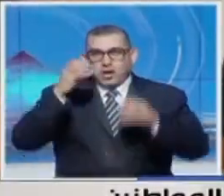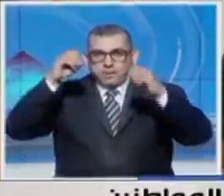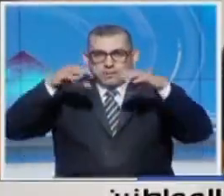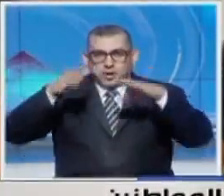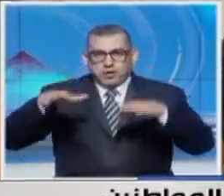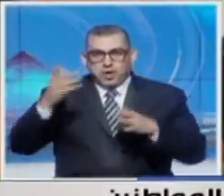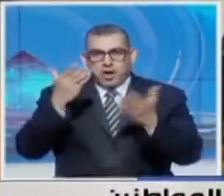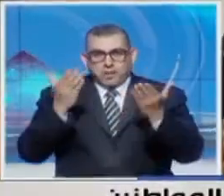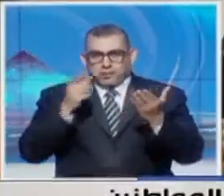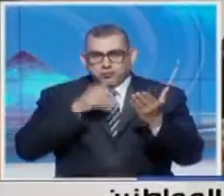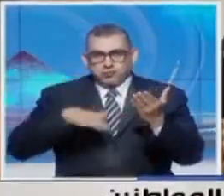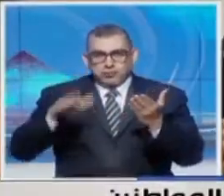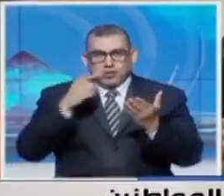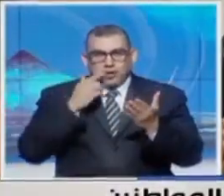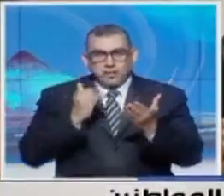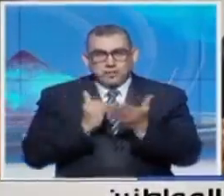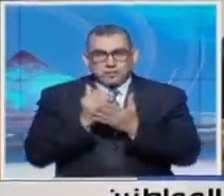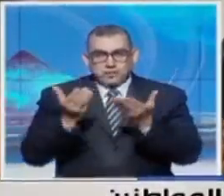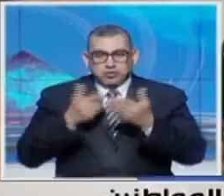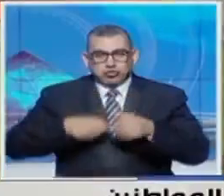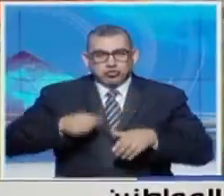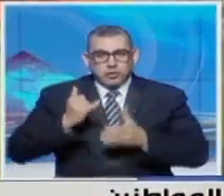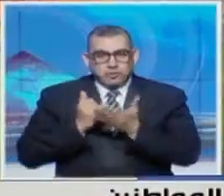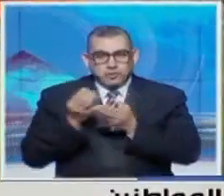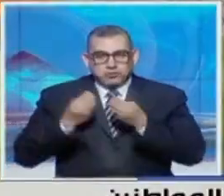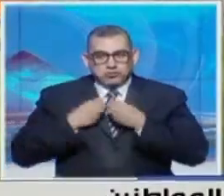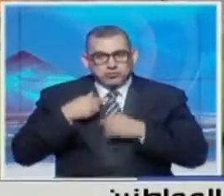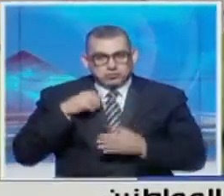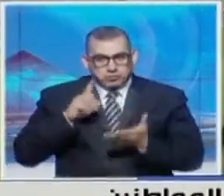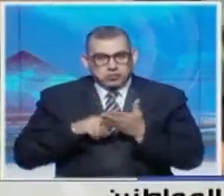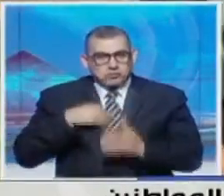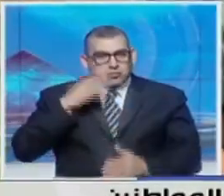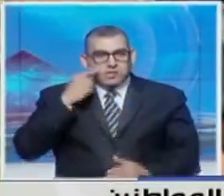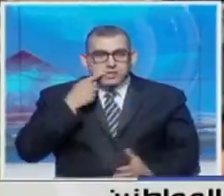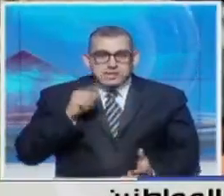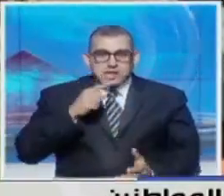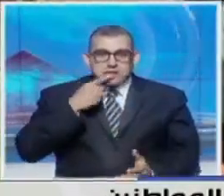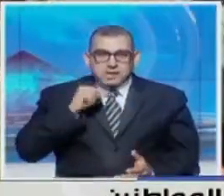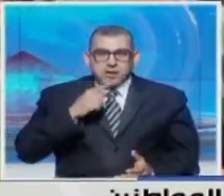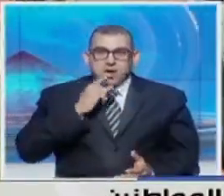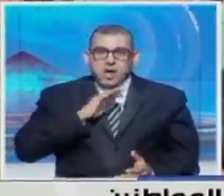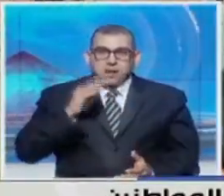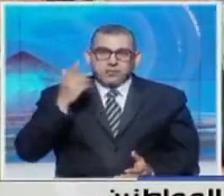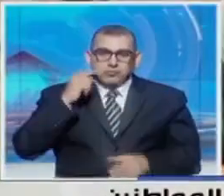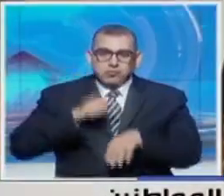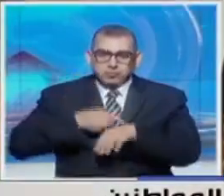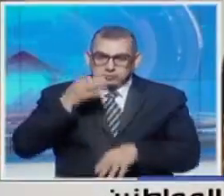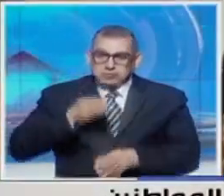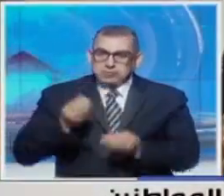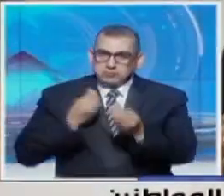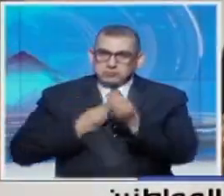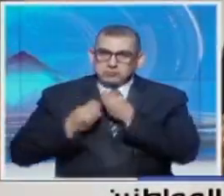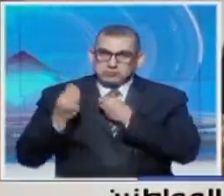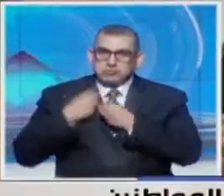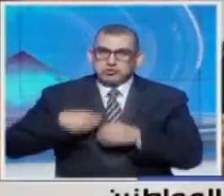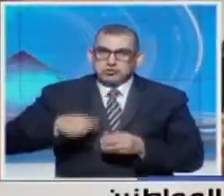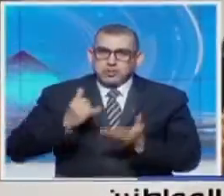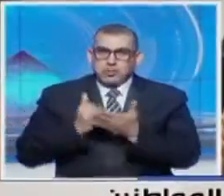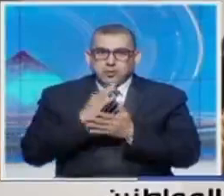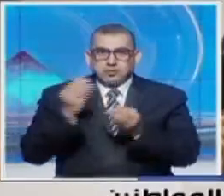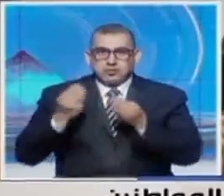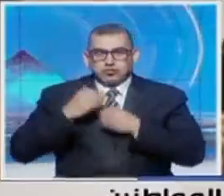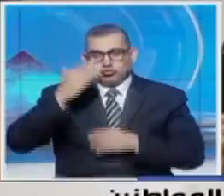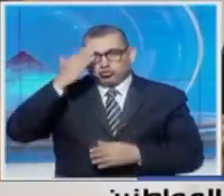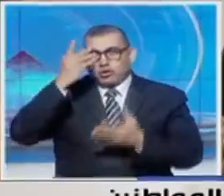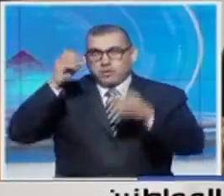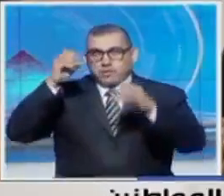لك يا رب، جاب لنا عيالنا شنط المدرسة، وإحنا بصراحة كل سنة كل سنه في الميعاد دوت بنستنى ناخد شنط عيالنا